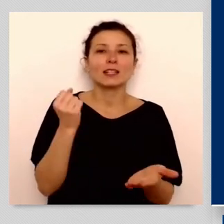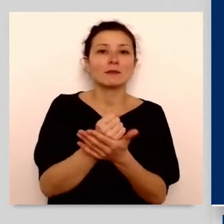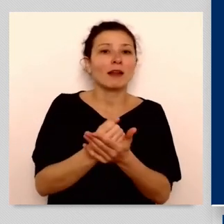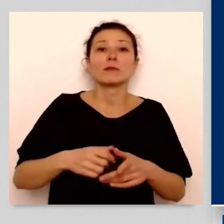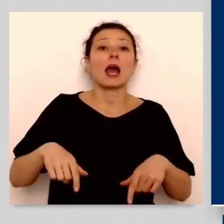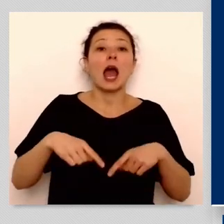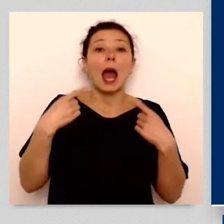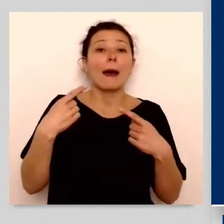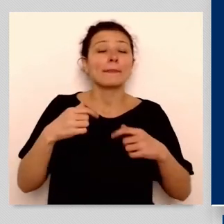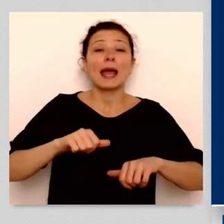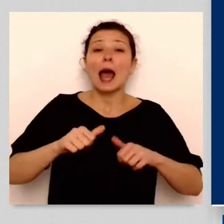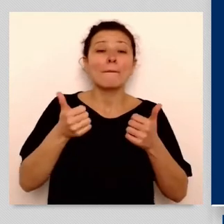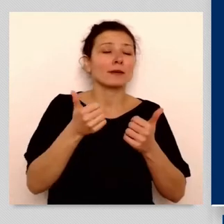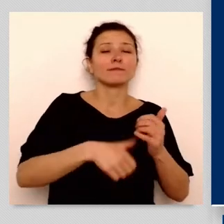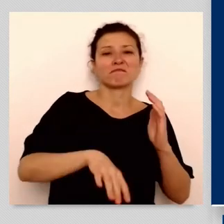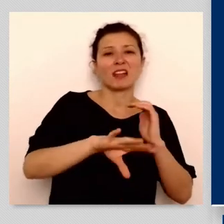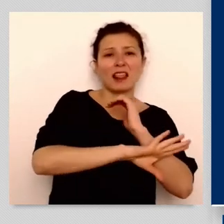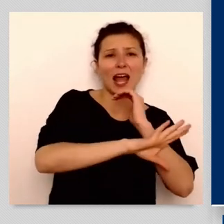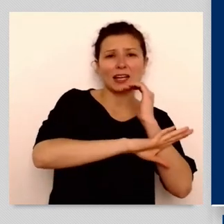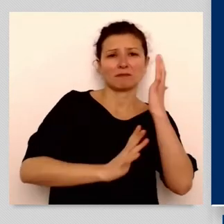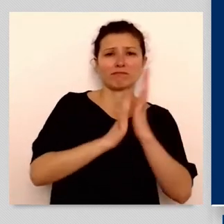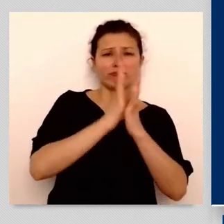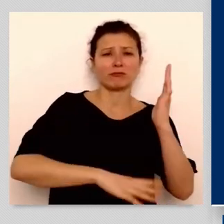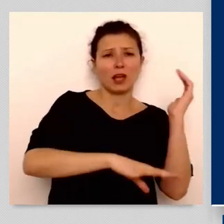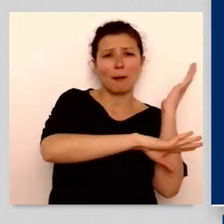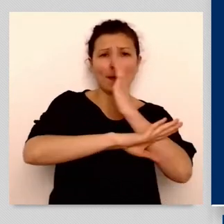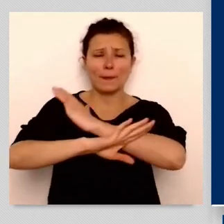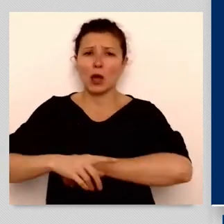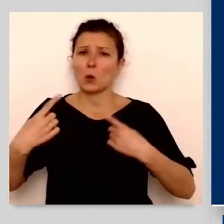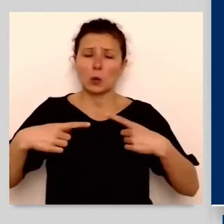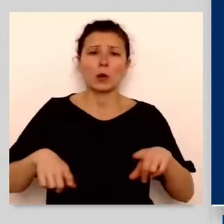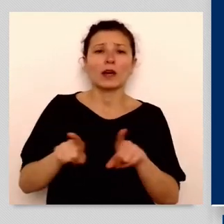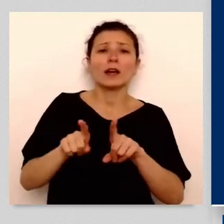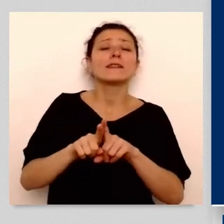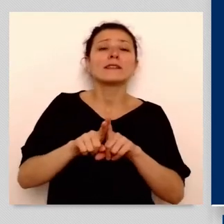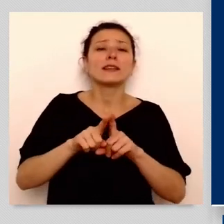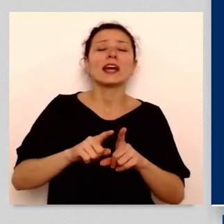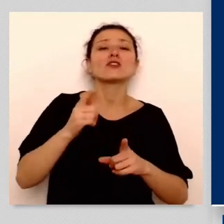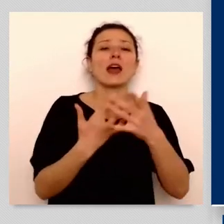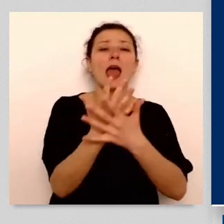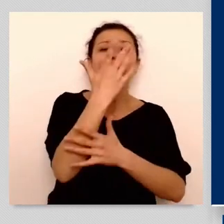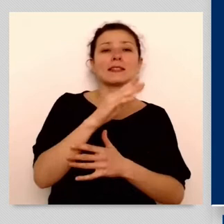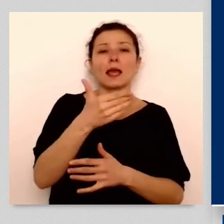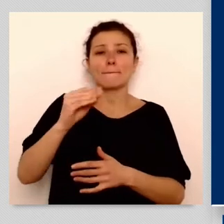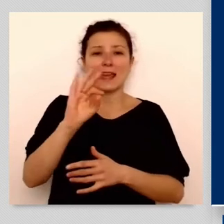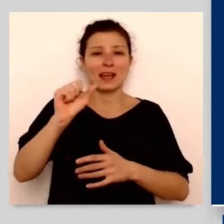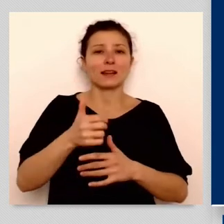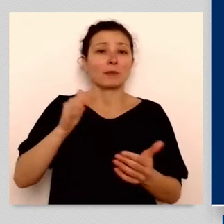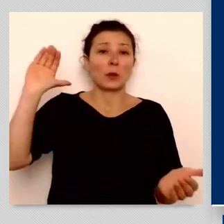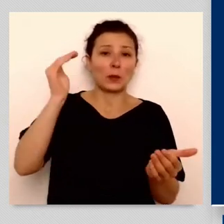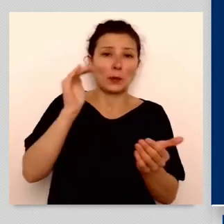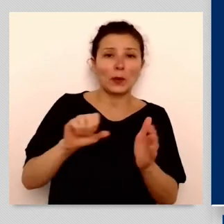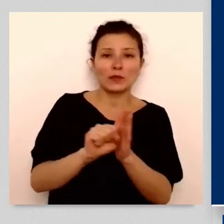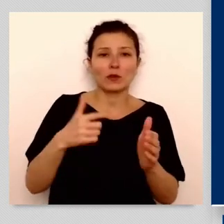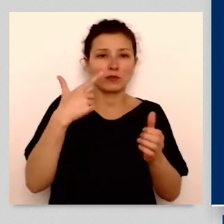do 2030 roku, deklaracja w sprawie redukcji emisji metanu 30% do